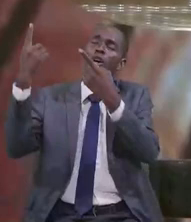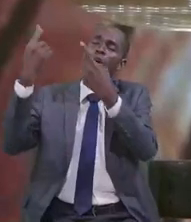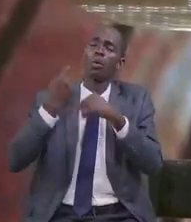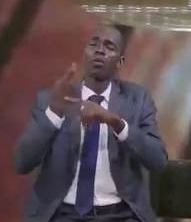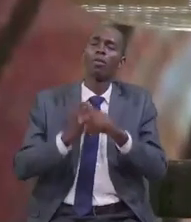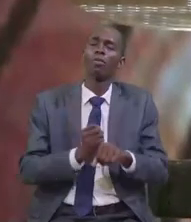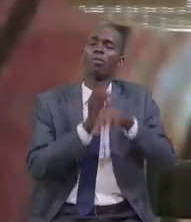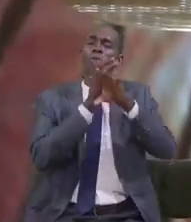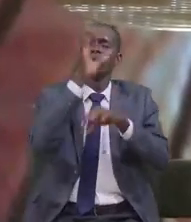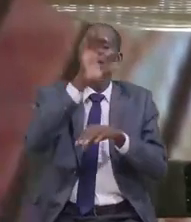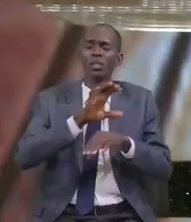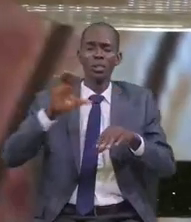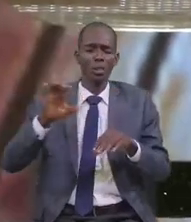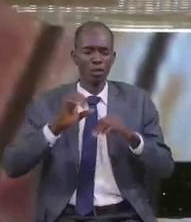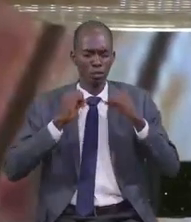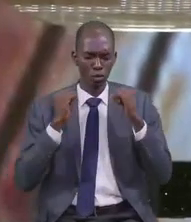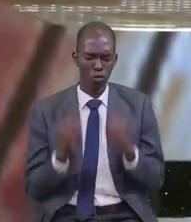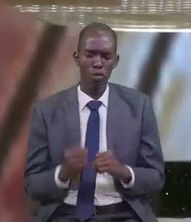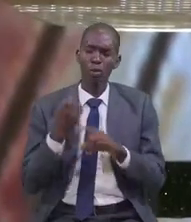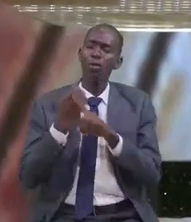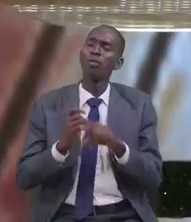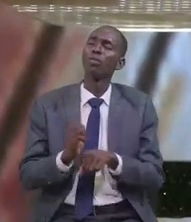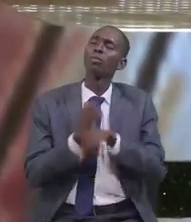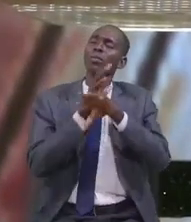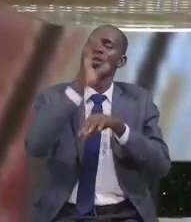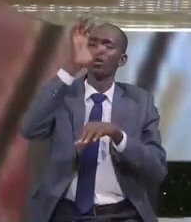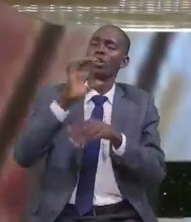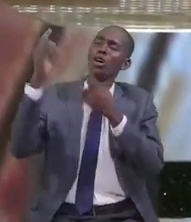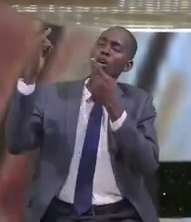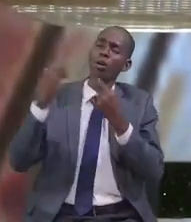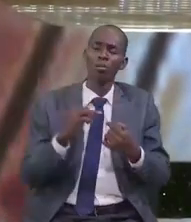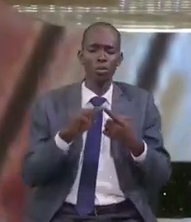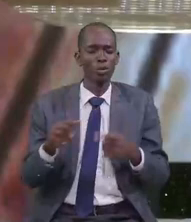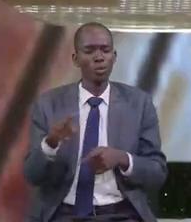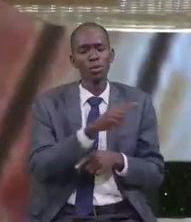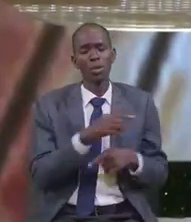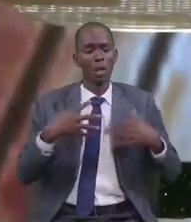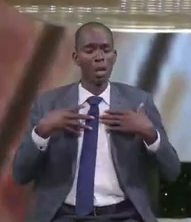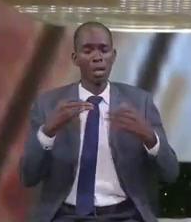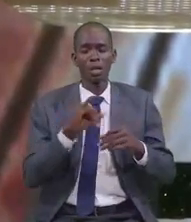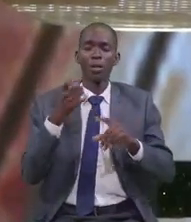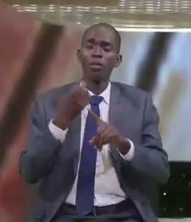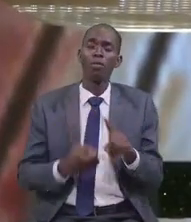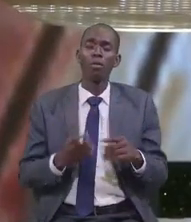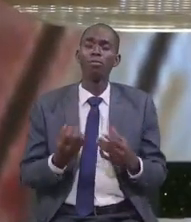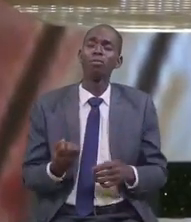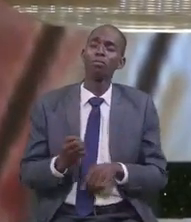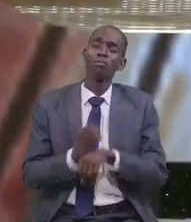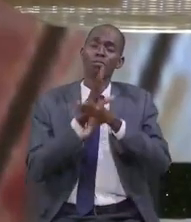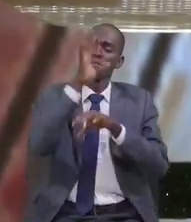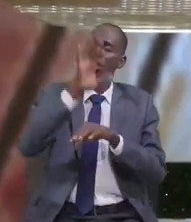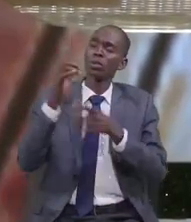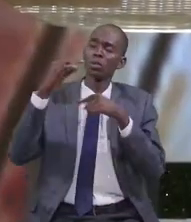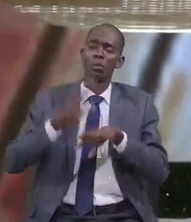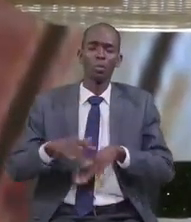calvaire. La force venant du calvaire. La guérison venant du calvaire. La